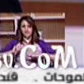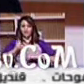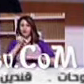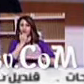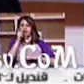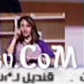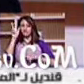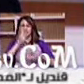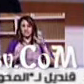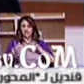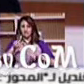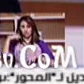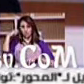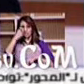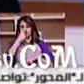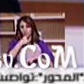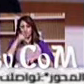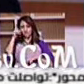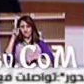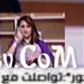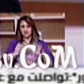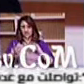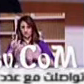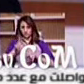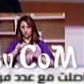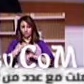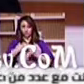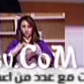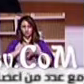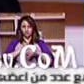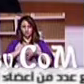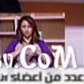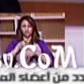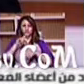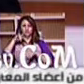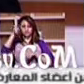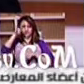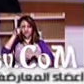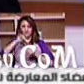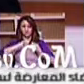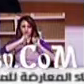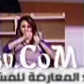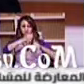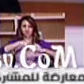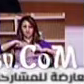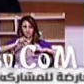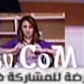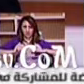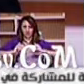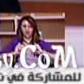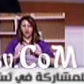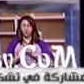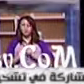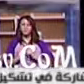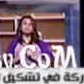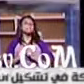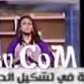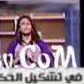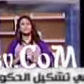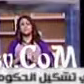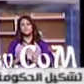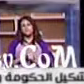وتزوير باوراق الترشح لم تقم اللجنه بفحصها احنا محتاجين طبعا تعليق على هذا الحقيقه محتاجين تعريق